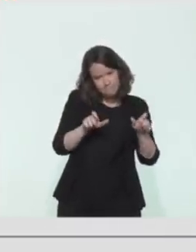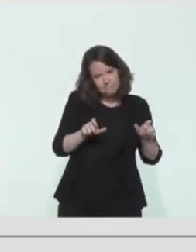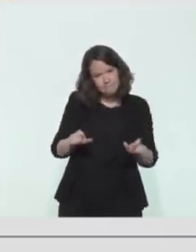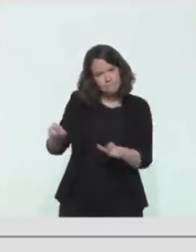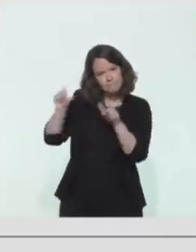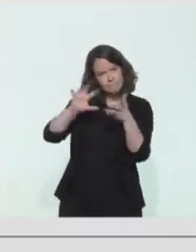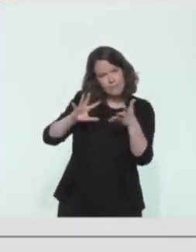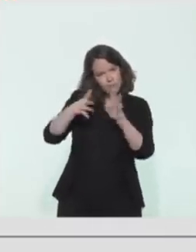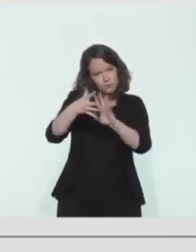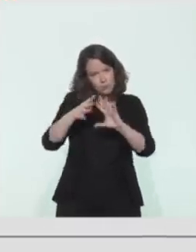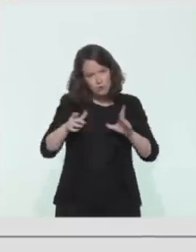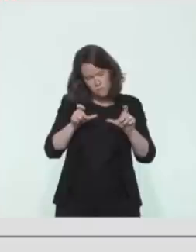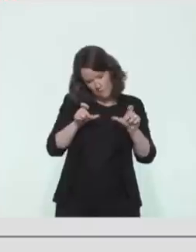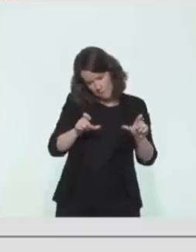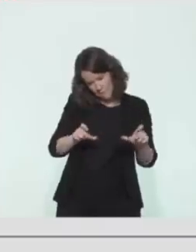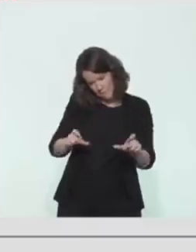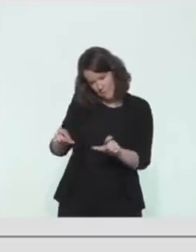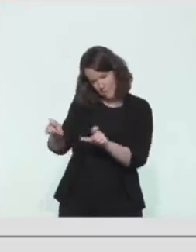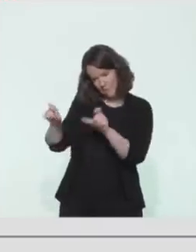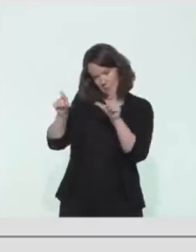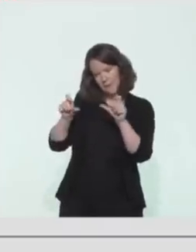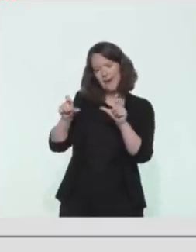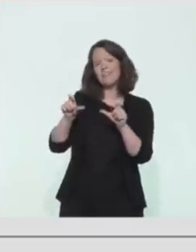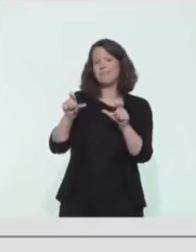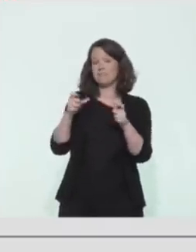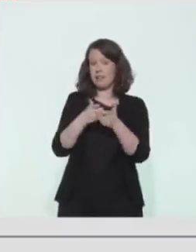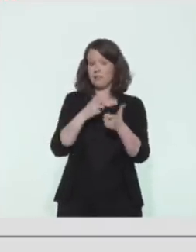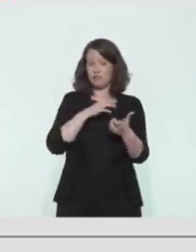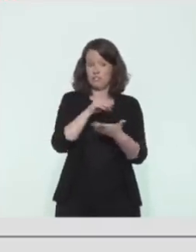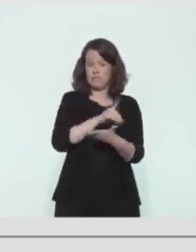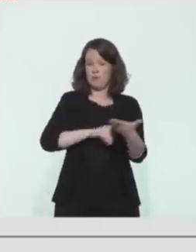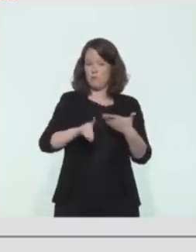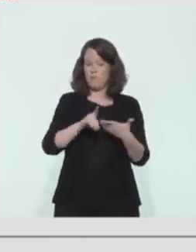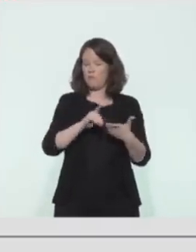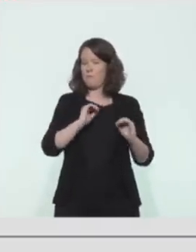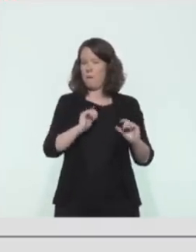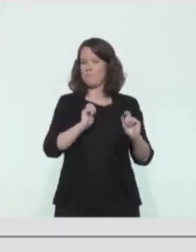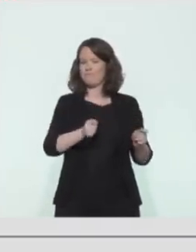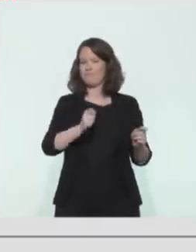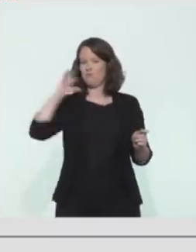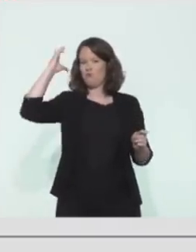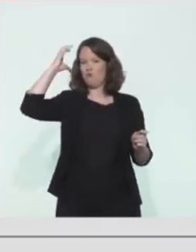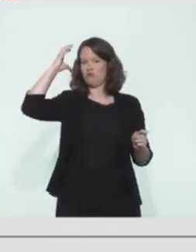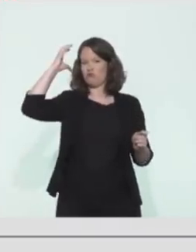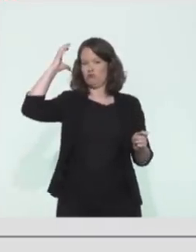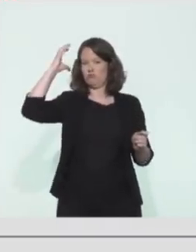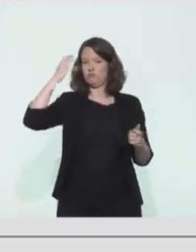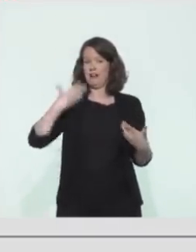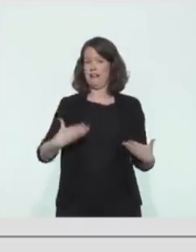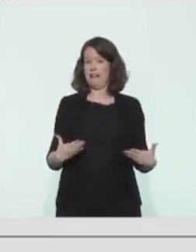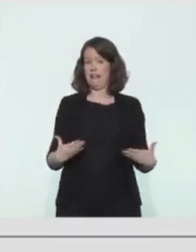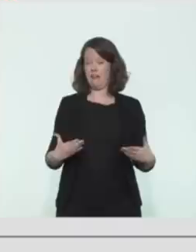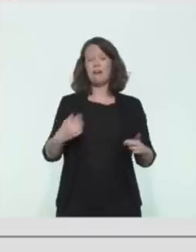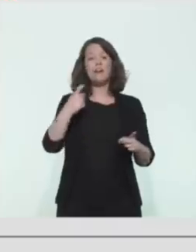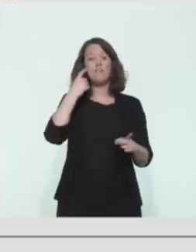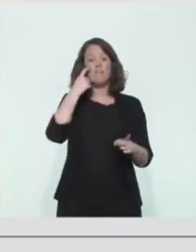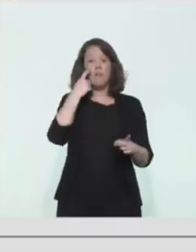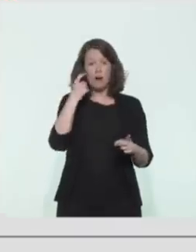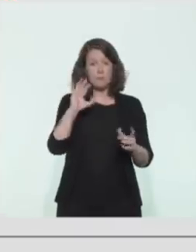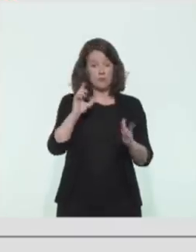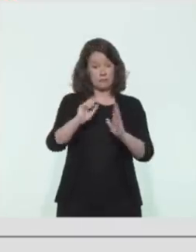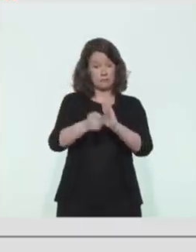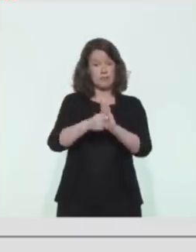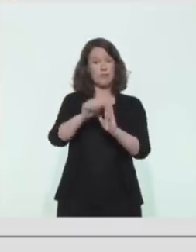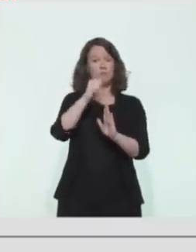prochaine, nous avons maintenu des zones oranges, qui sont des zones qui ont vocation à basculer d'ici au 11 mai, ou en vert, si la